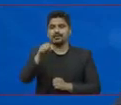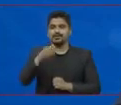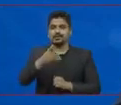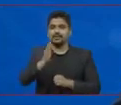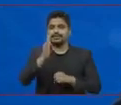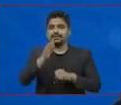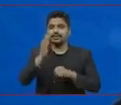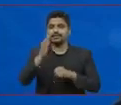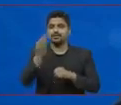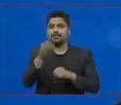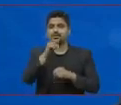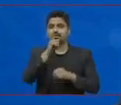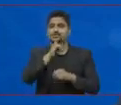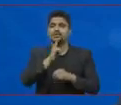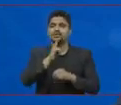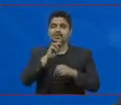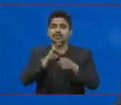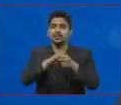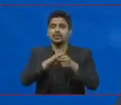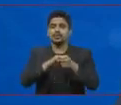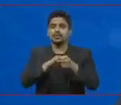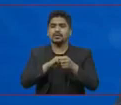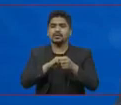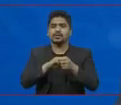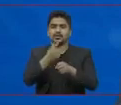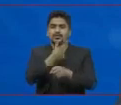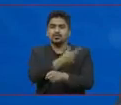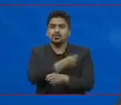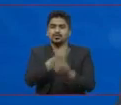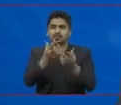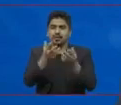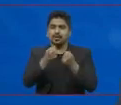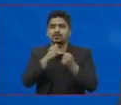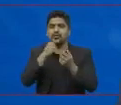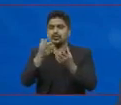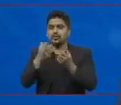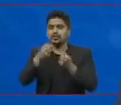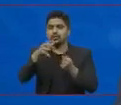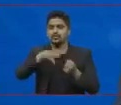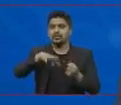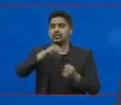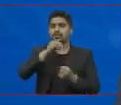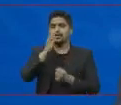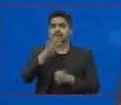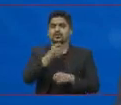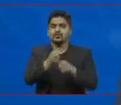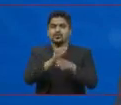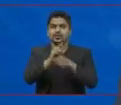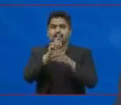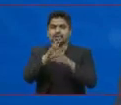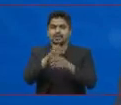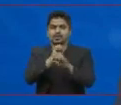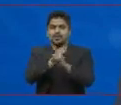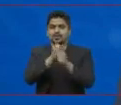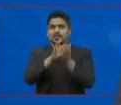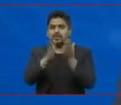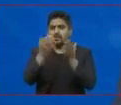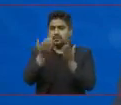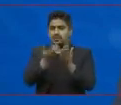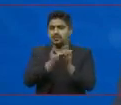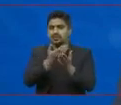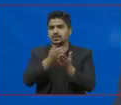जाँदै नयाँ वर्षको अवसरमा खोप पाएको र नपाएको सबैले कोभिड-19 को जोखिमबाट